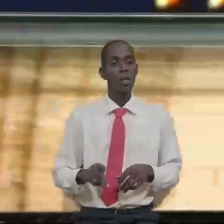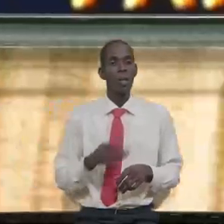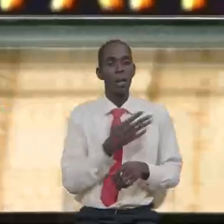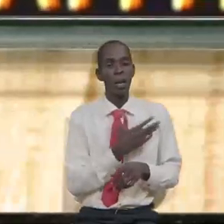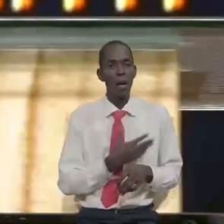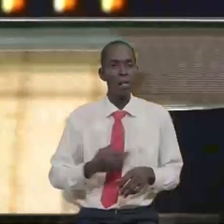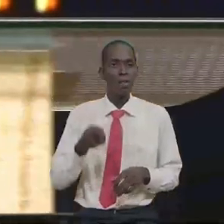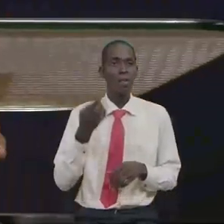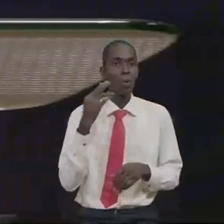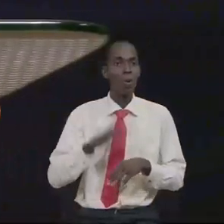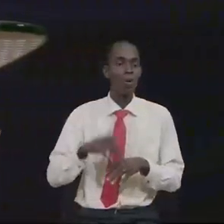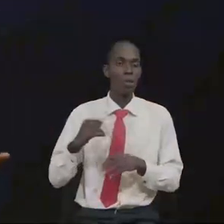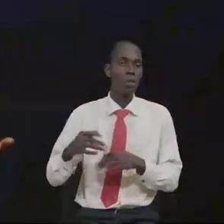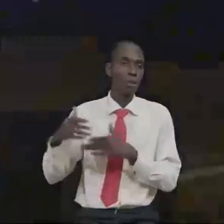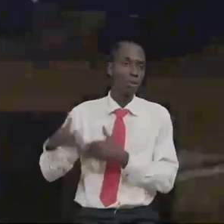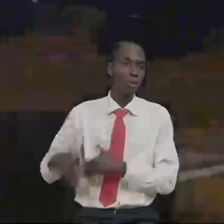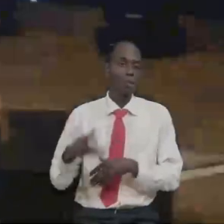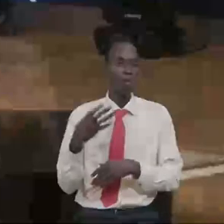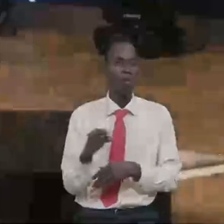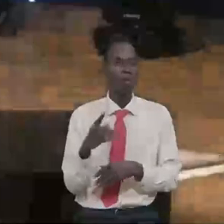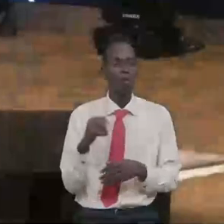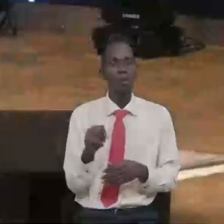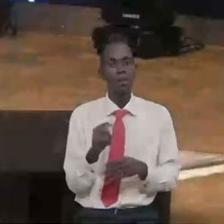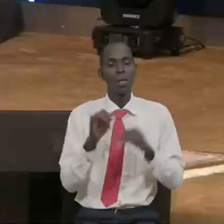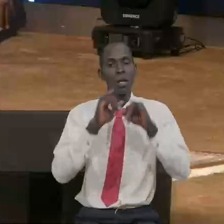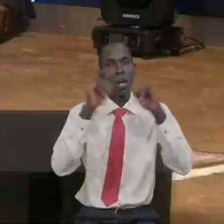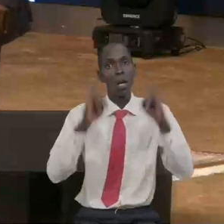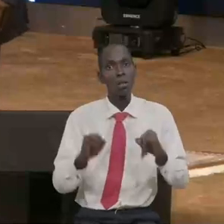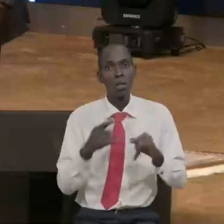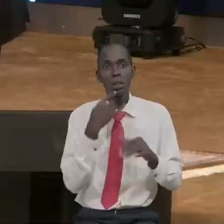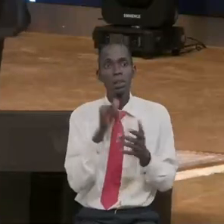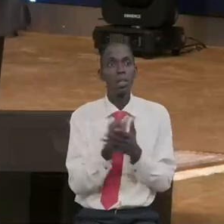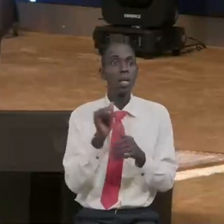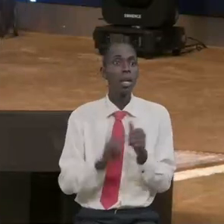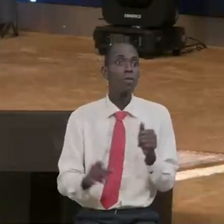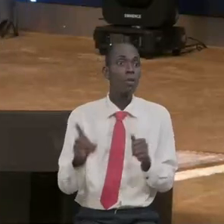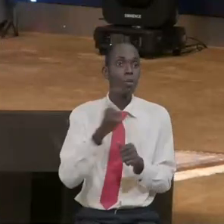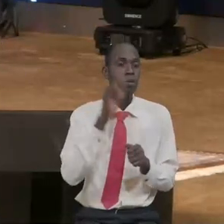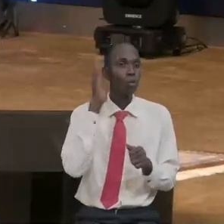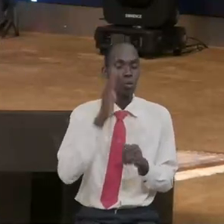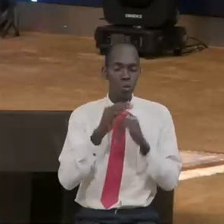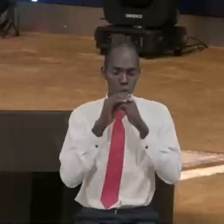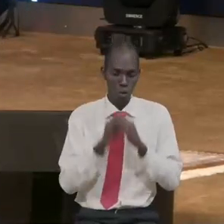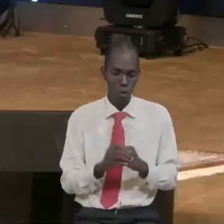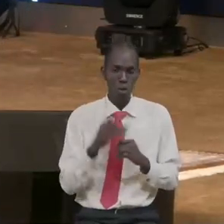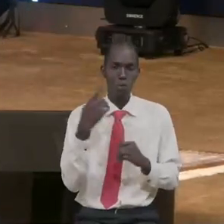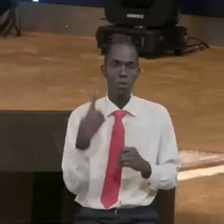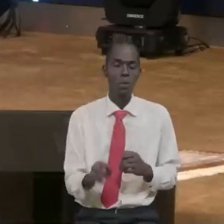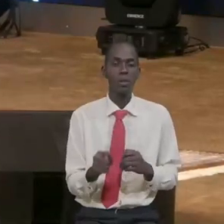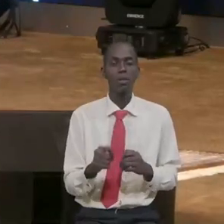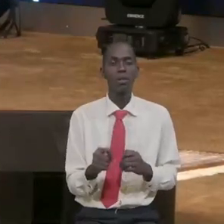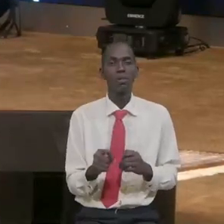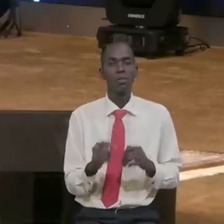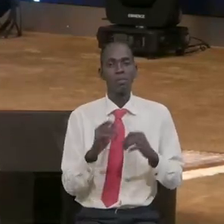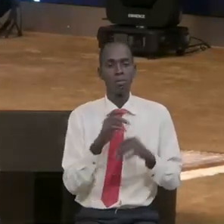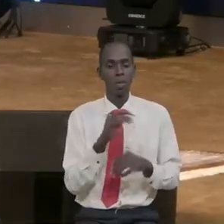adorateurs d'idoles, parce qu'ils sont du côté de celui qui a érigé l'idole, que tout le monde adore son idole. Ce sont des